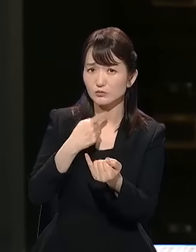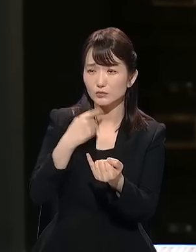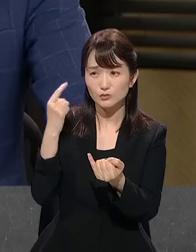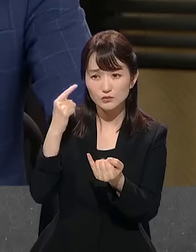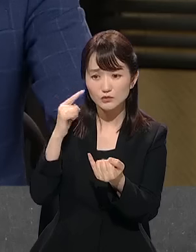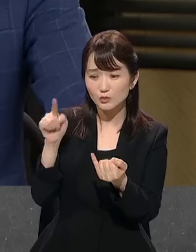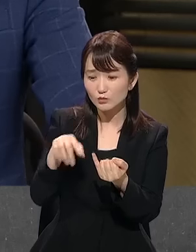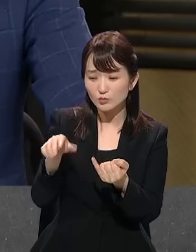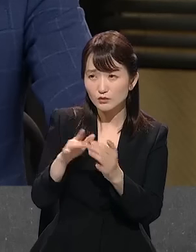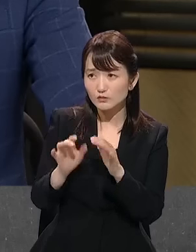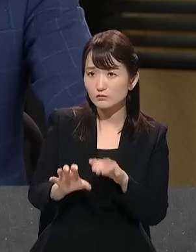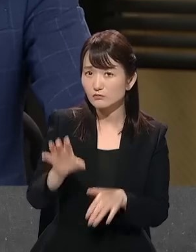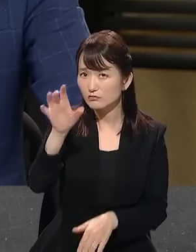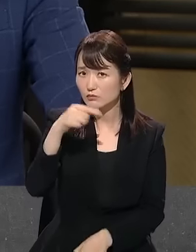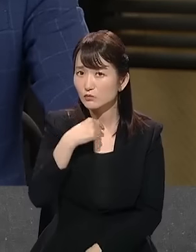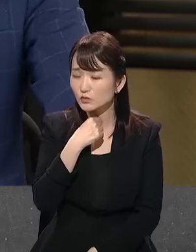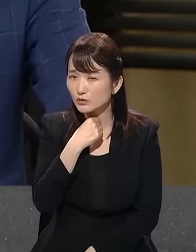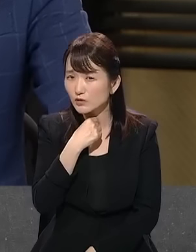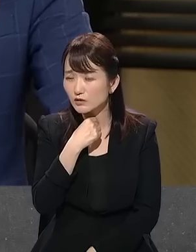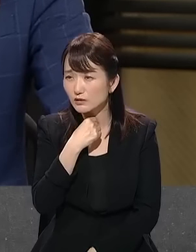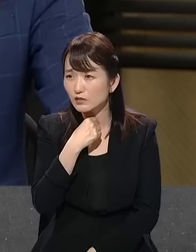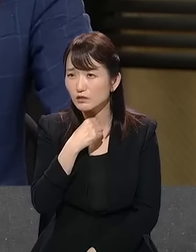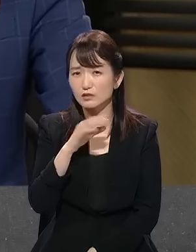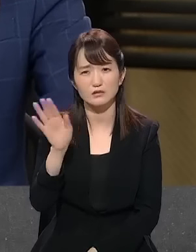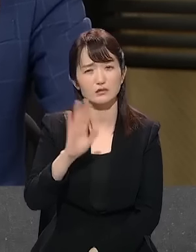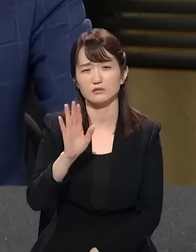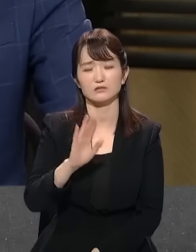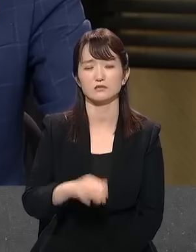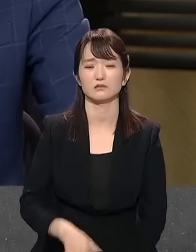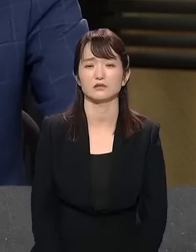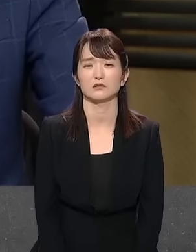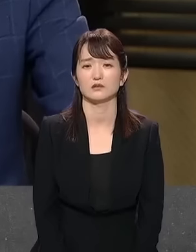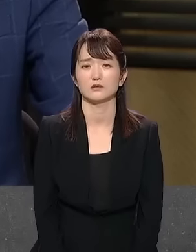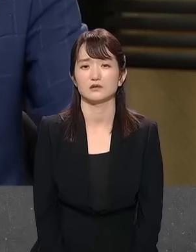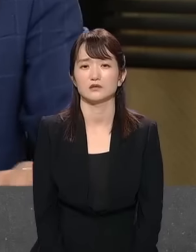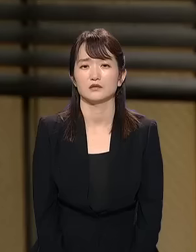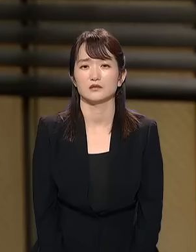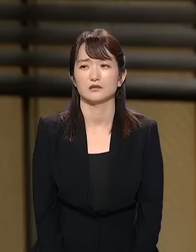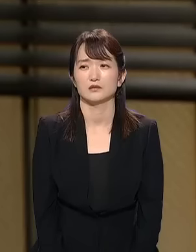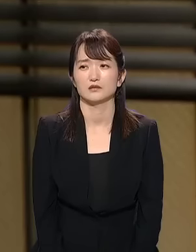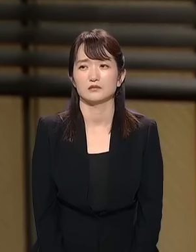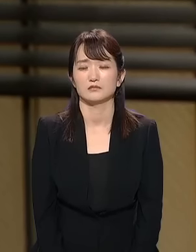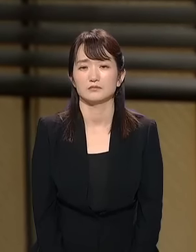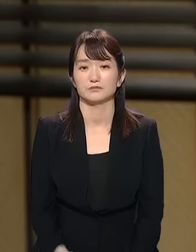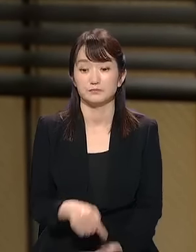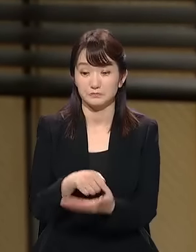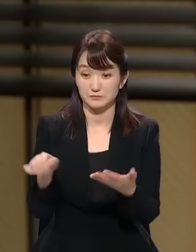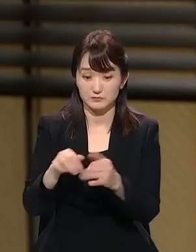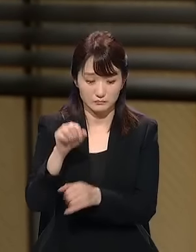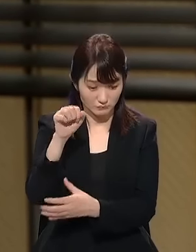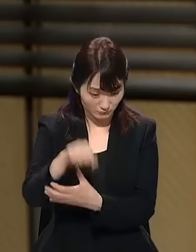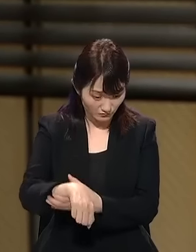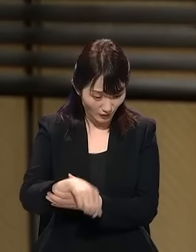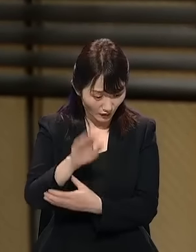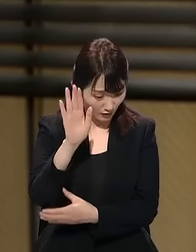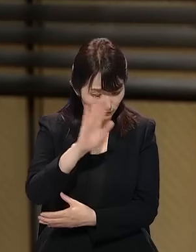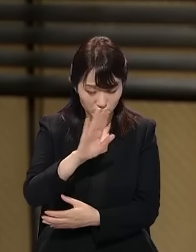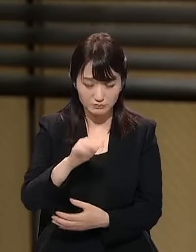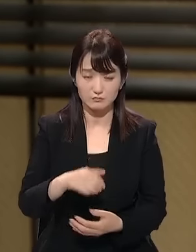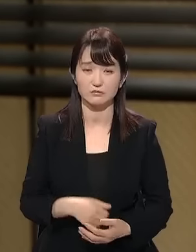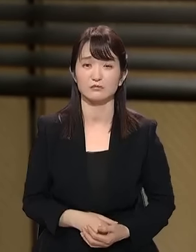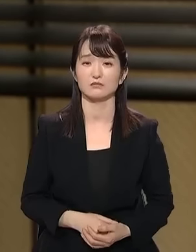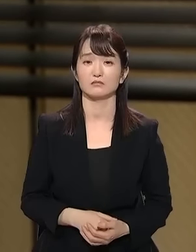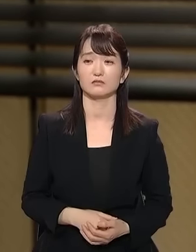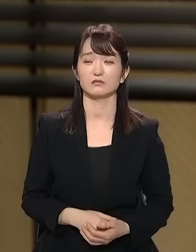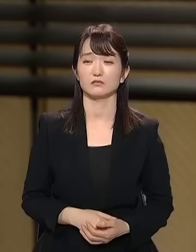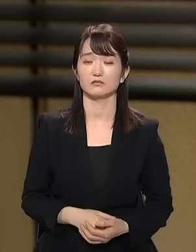어딘가 공개되는 걸 원할까요 원하지 않는다고 보는게 일반적인 상식에 맞겠고 실제로 피해자가 허락하지도 않았습니다이 내용과